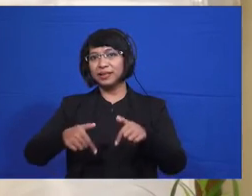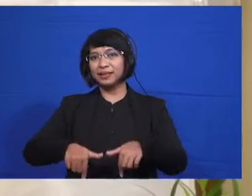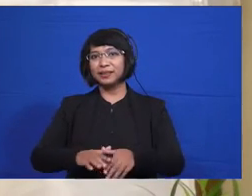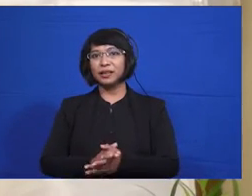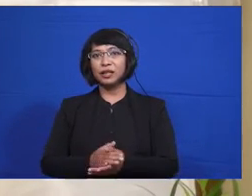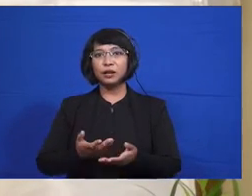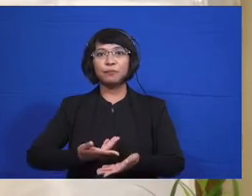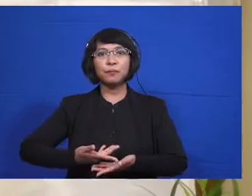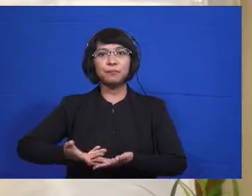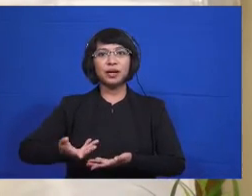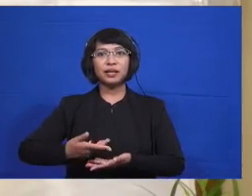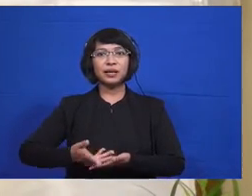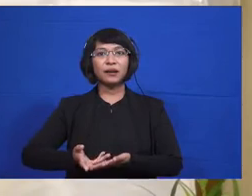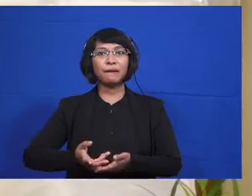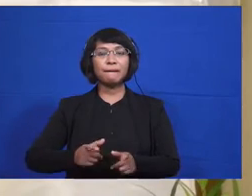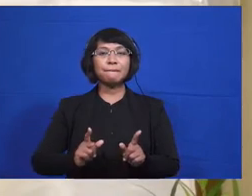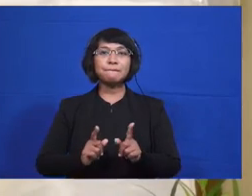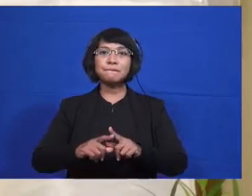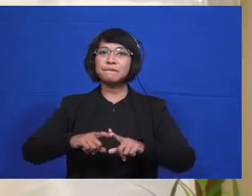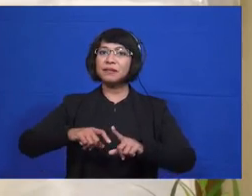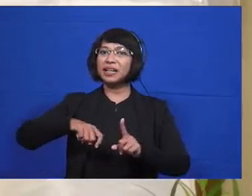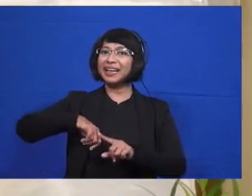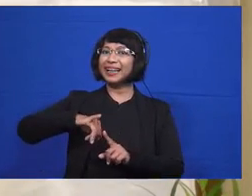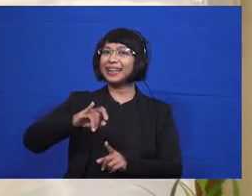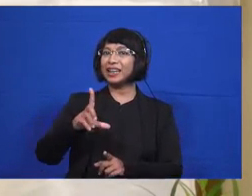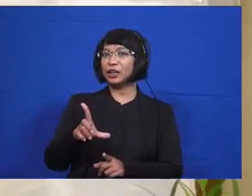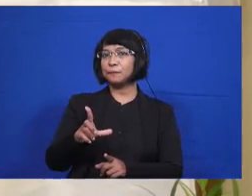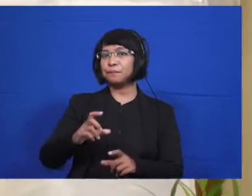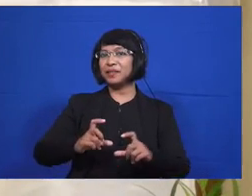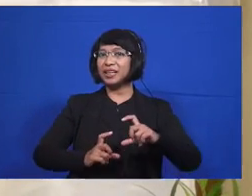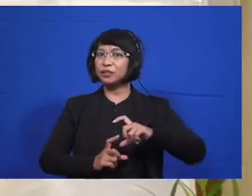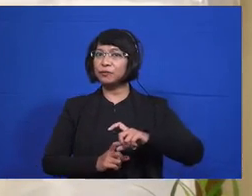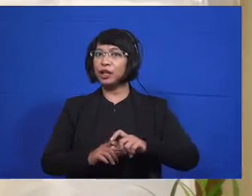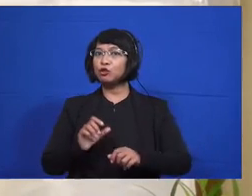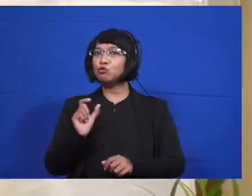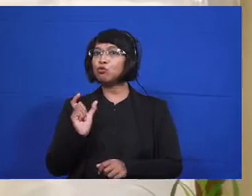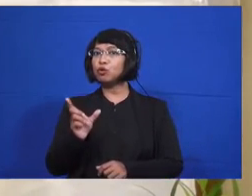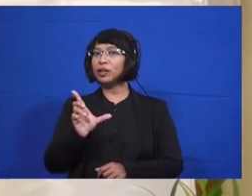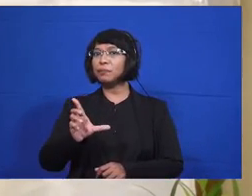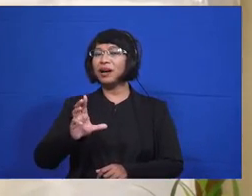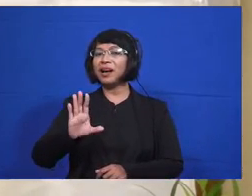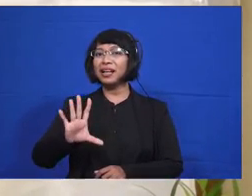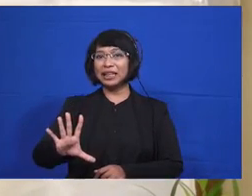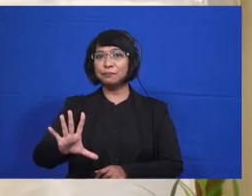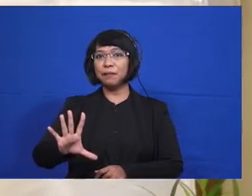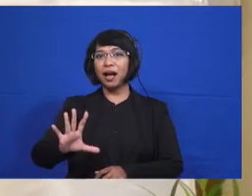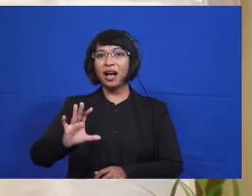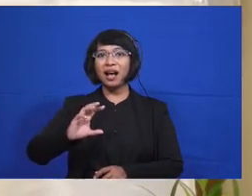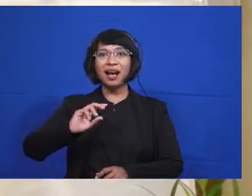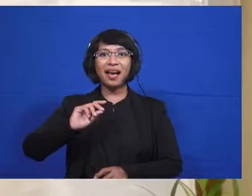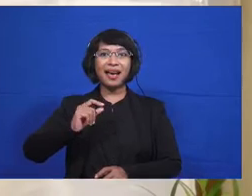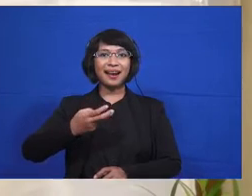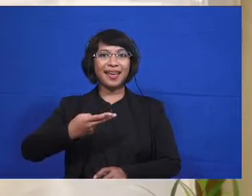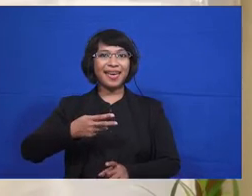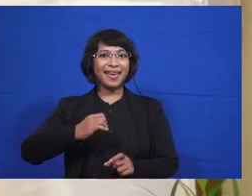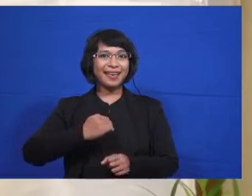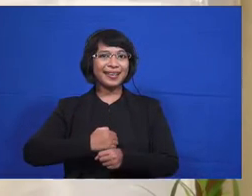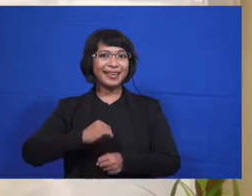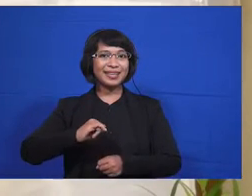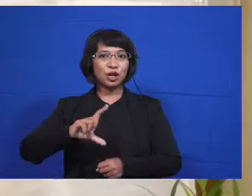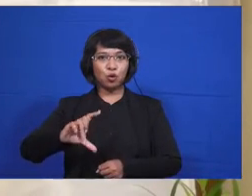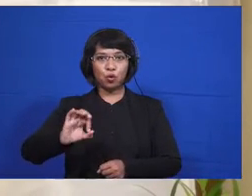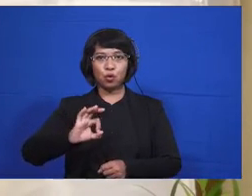membagikan perwakilan sertifikat pada 5 regio. Maka yang akan kami